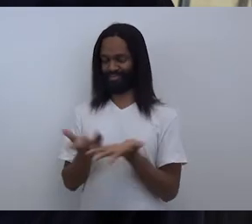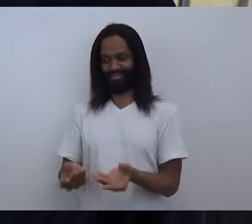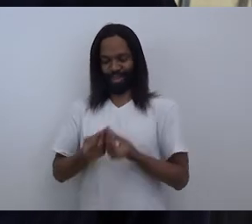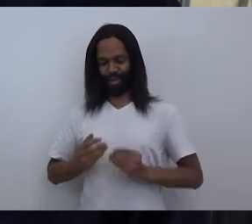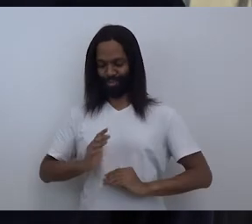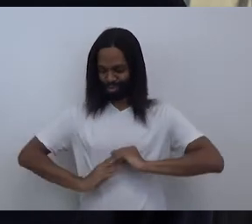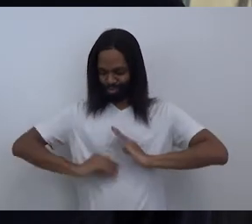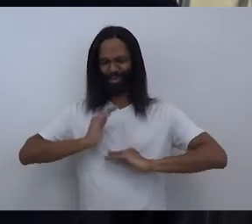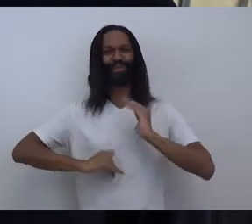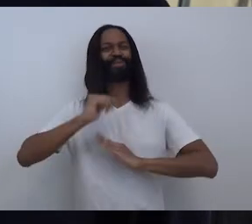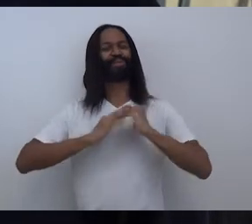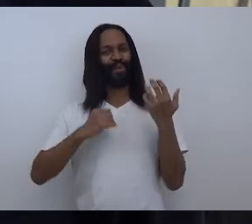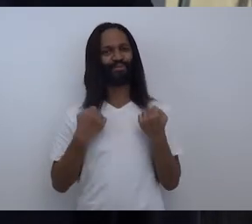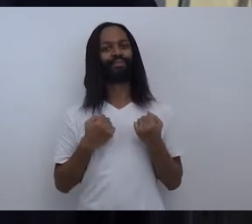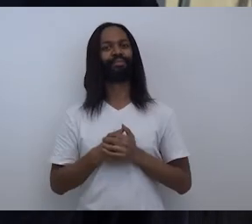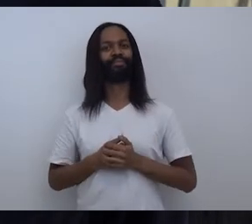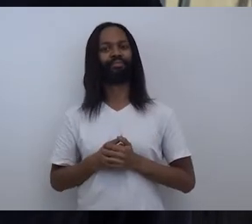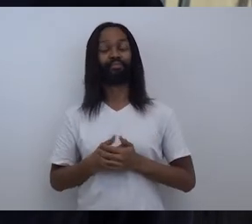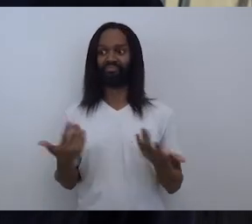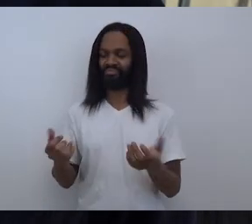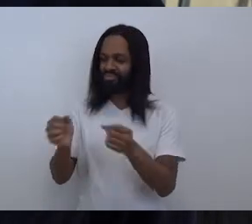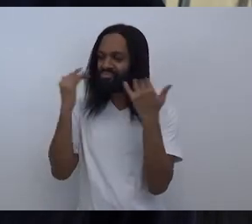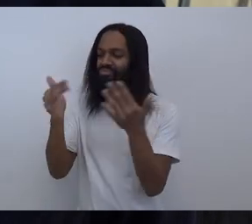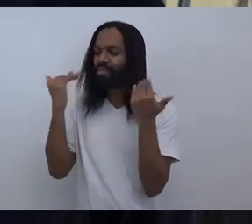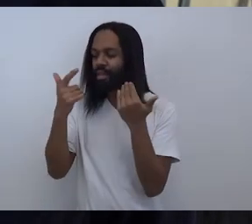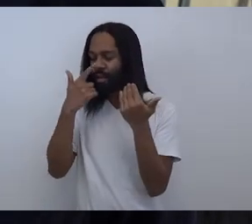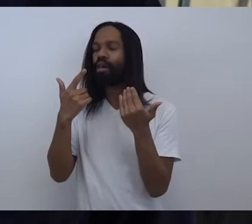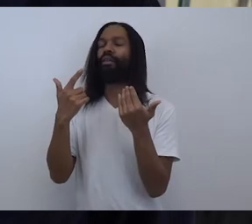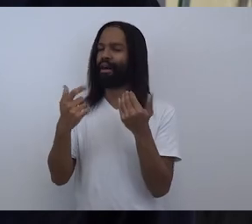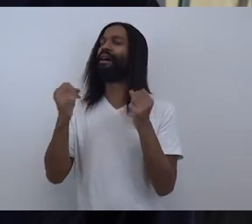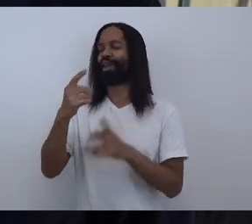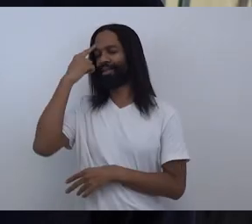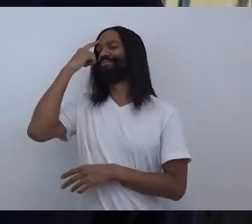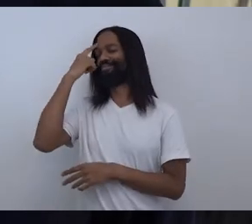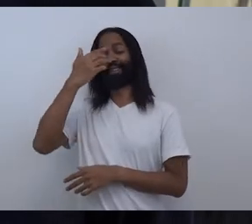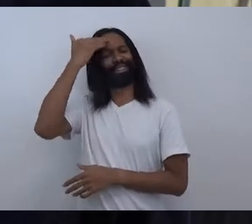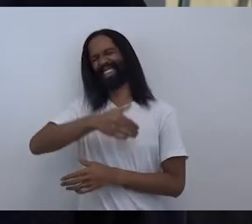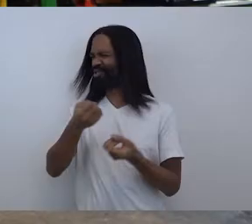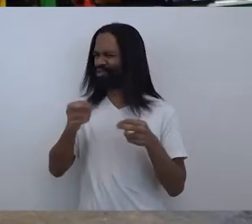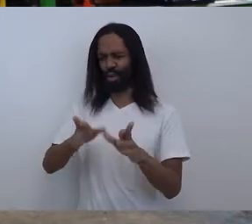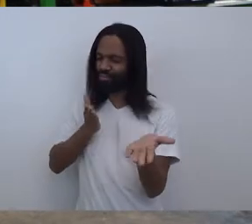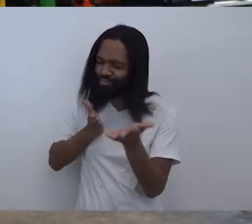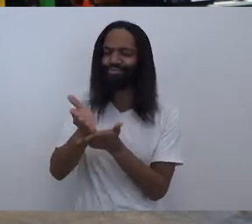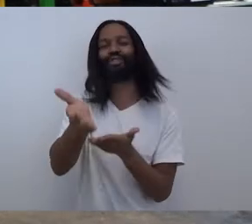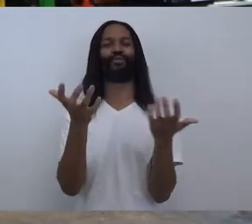très, très constructif. Du coup, ça m'a permis de savoir dans quelle direction je voulais y aller.